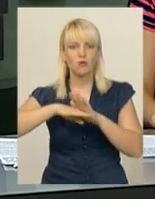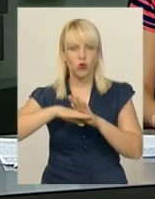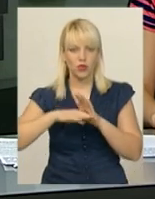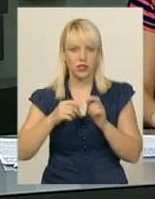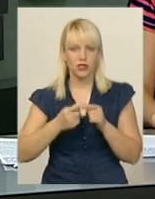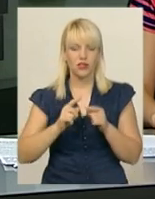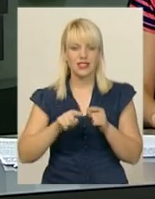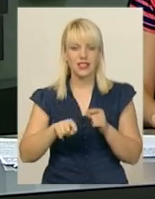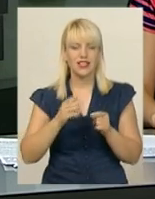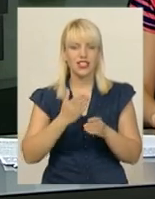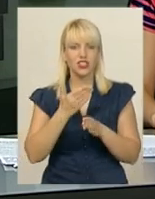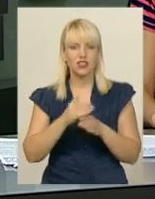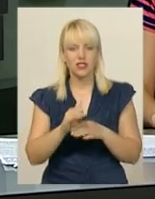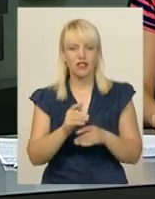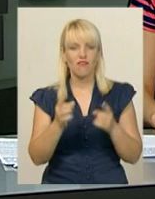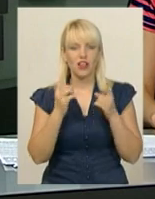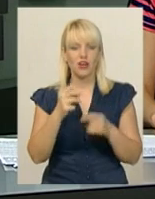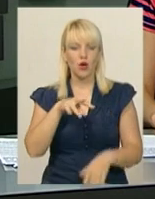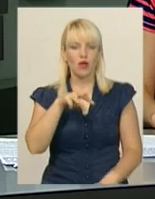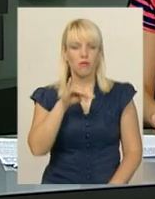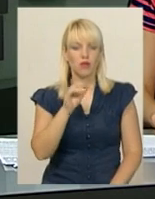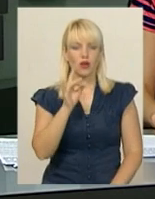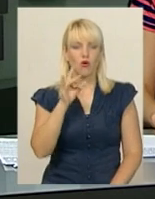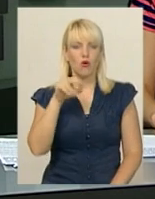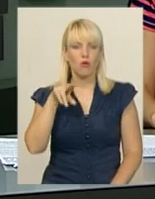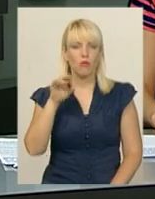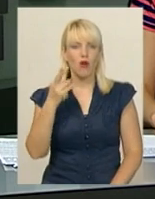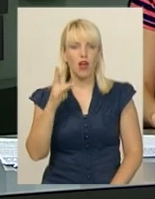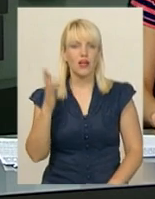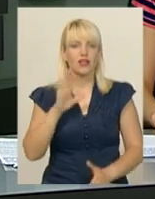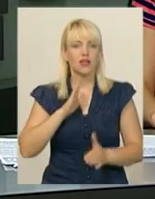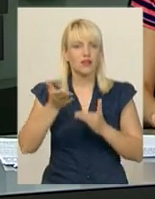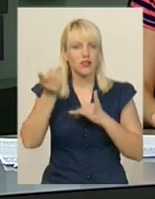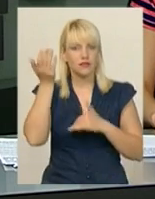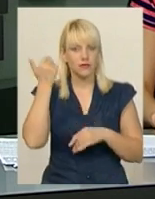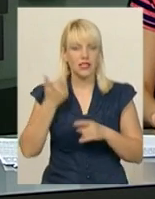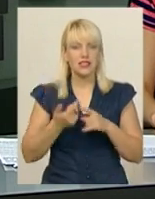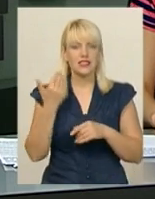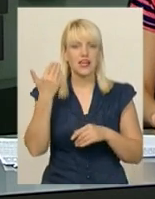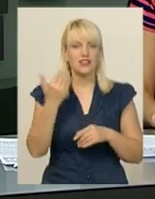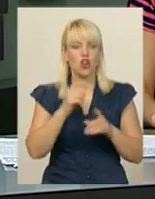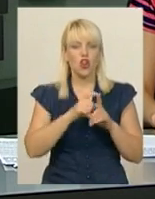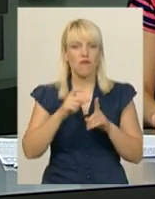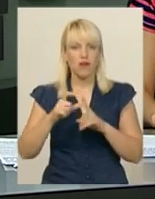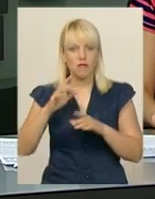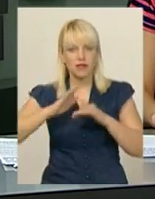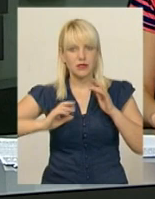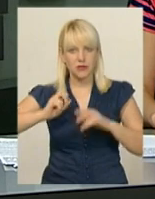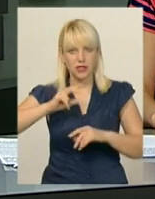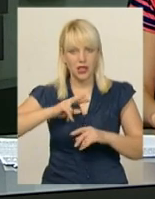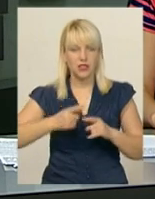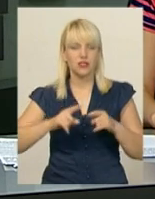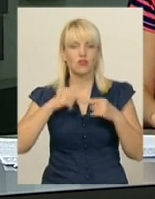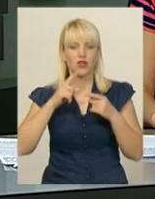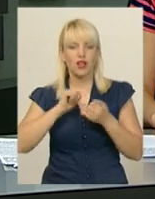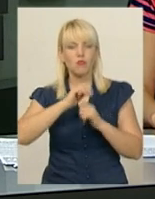великого некрополя, що існував на цьому місці, розповів археолог Ігор Старенький. За його словами, дослідження доводять, що Кам'янець-Подільський